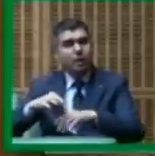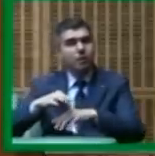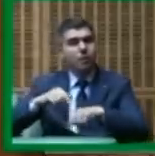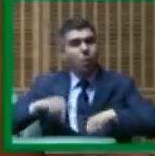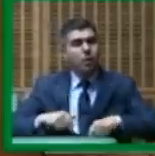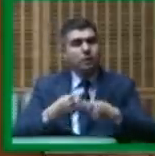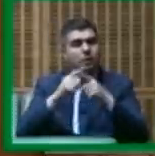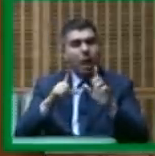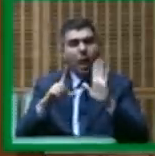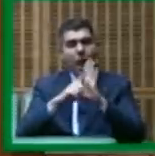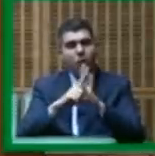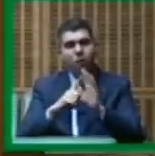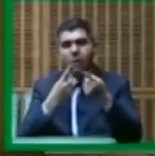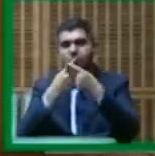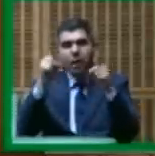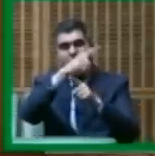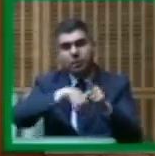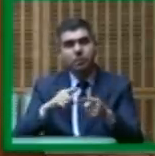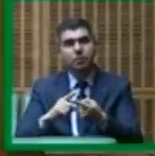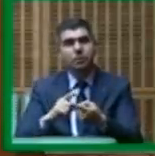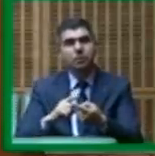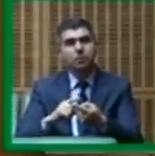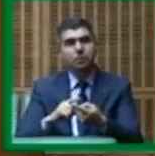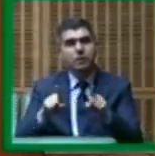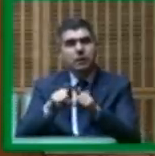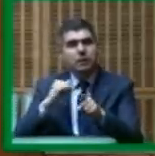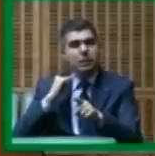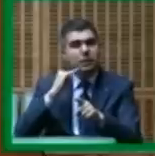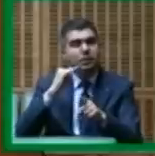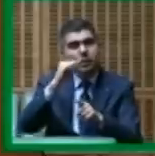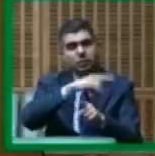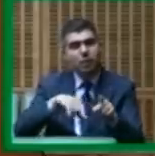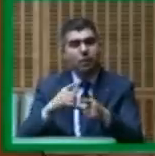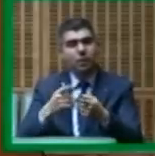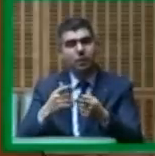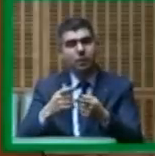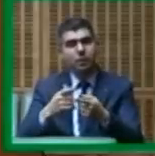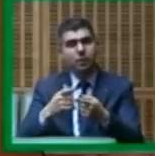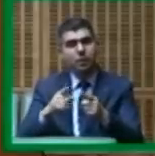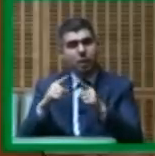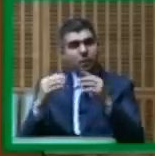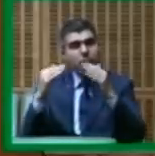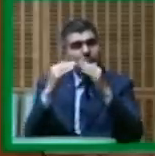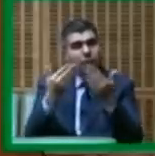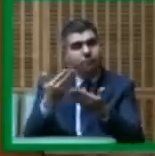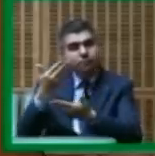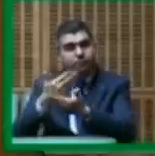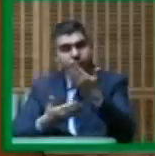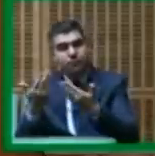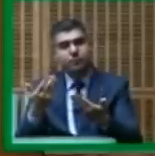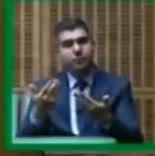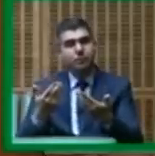وبعضها قانوني، فهمتيني ولا، ولكن ما كتكونش الأمور، ما كتكونش